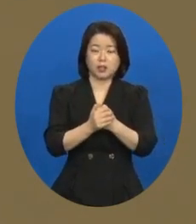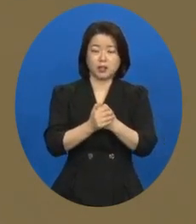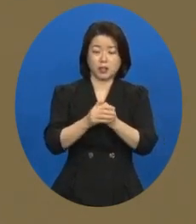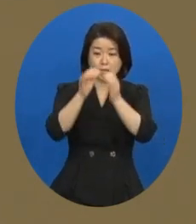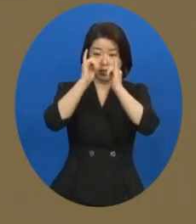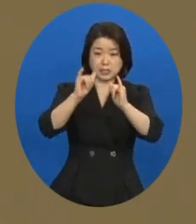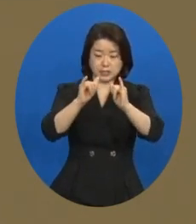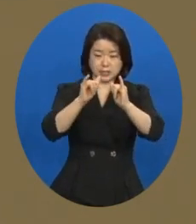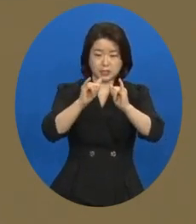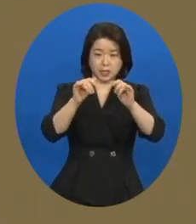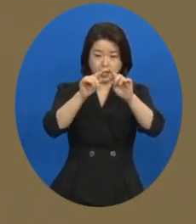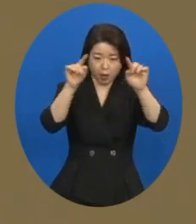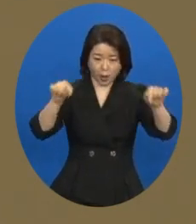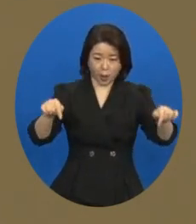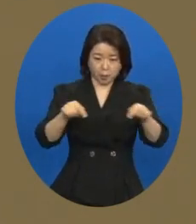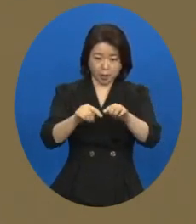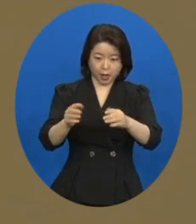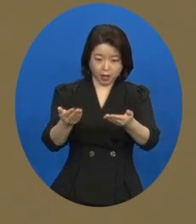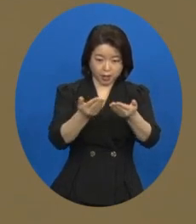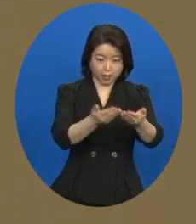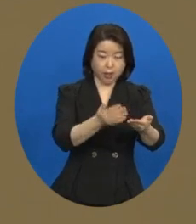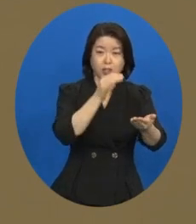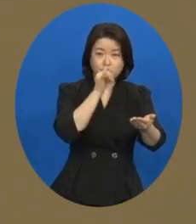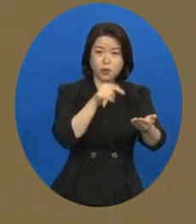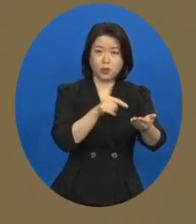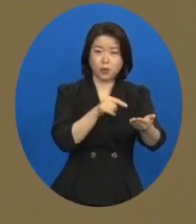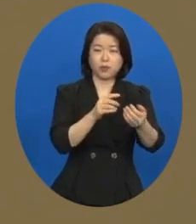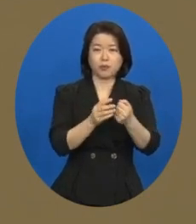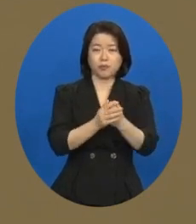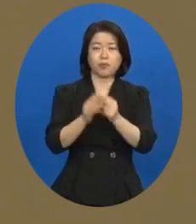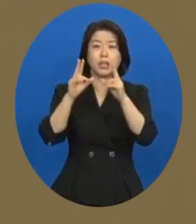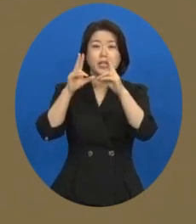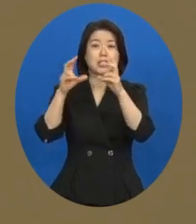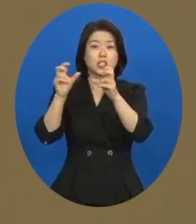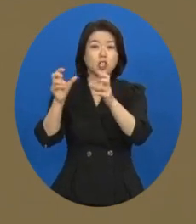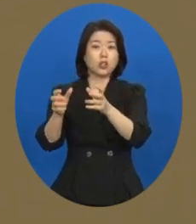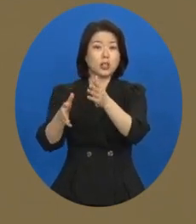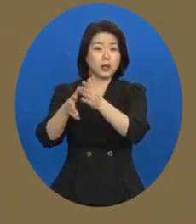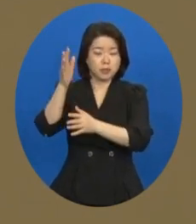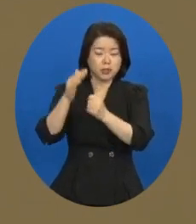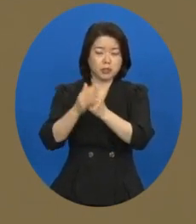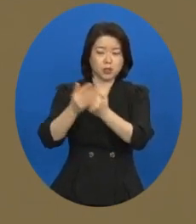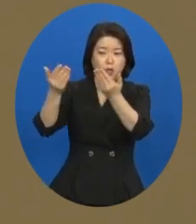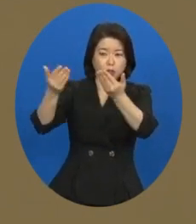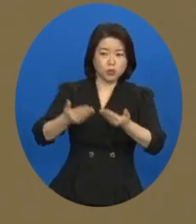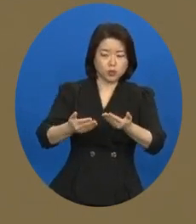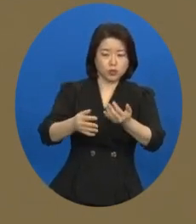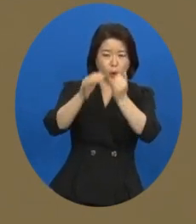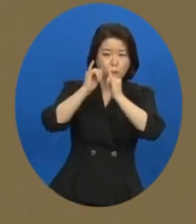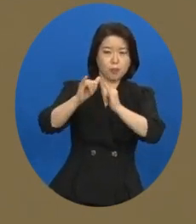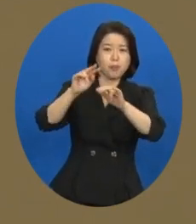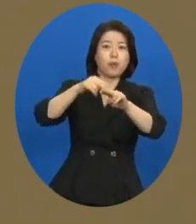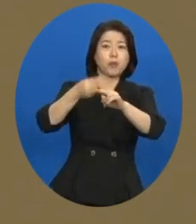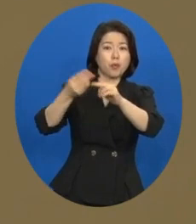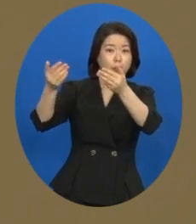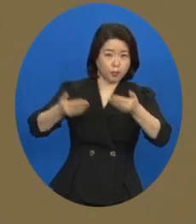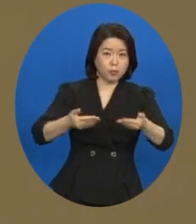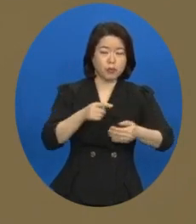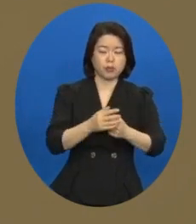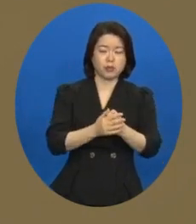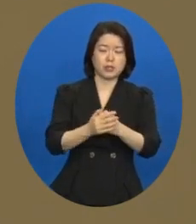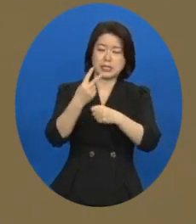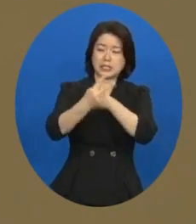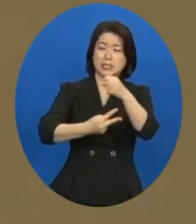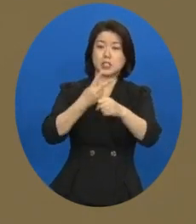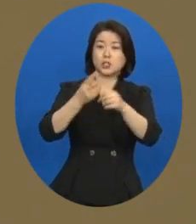상패가 하나 제 책상에 있더라고요. 성남시에서 준 표창패였습니다. 지난 2년